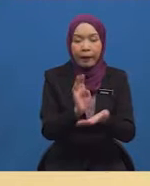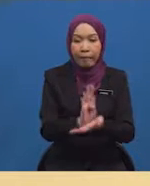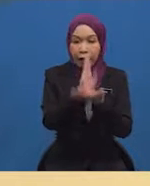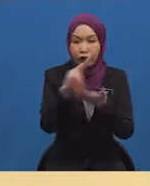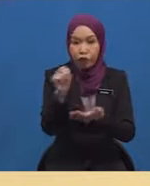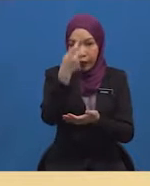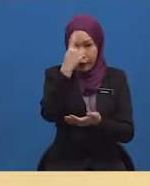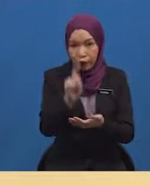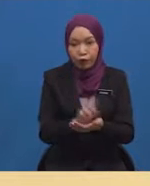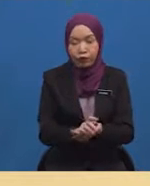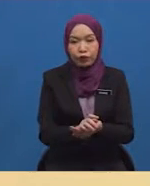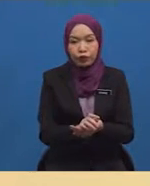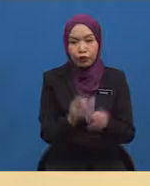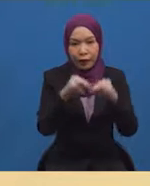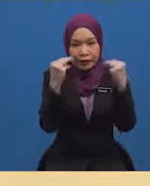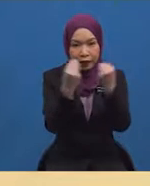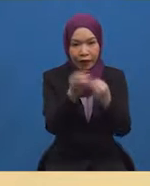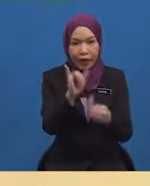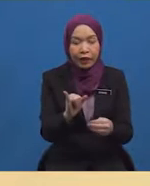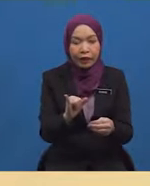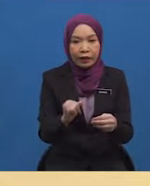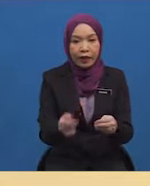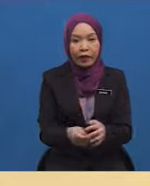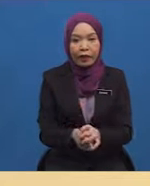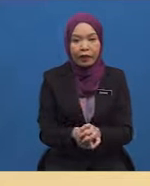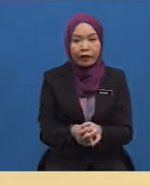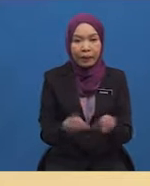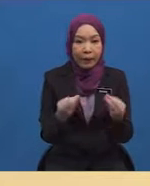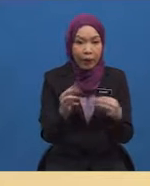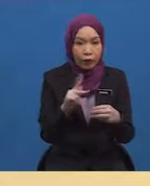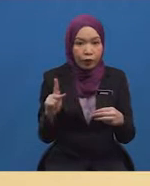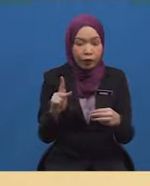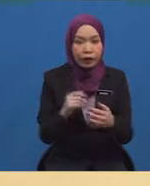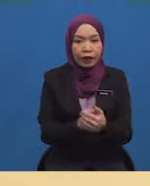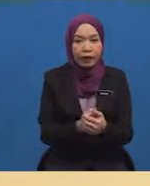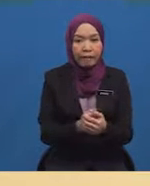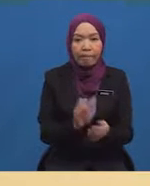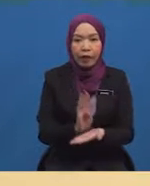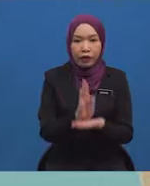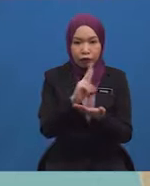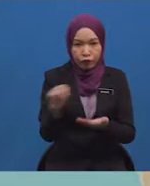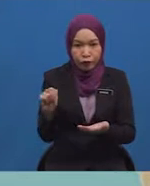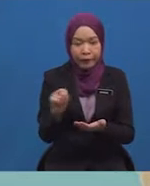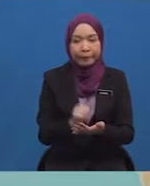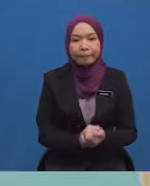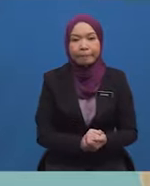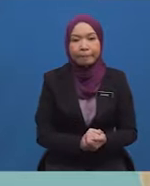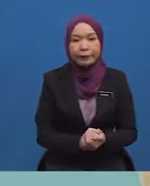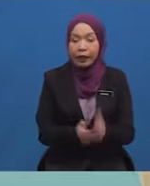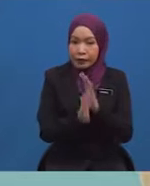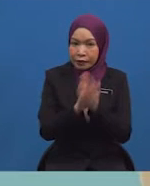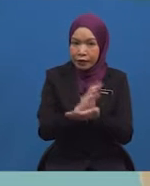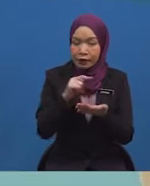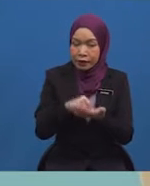memajukan kawasan baru di samping mengurangkan kepadatan penduduk di kawasan tertentu. Jadi, di